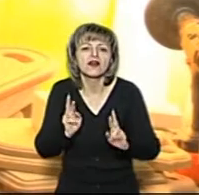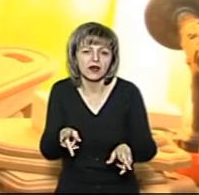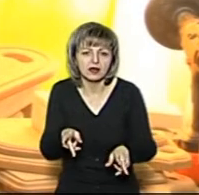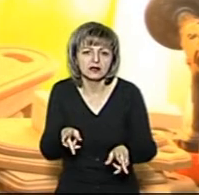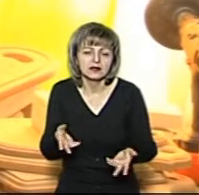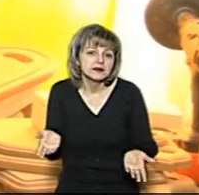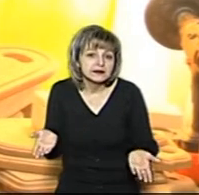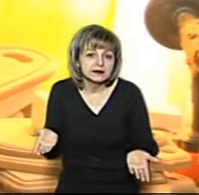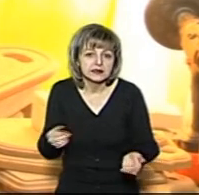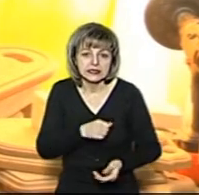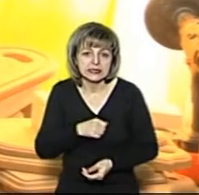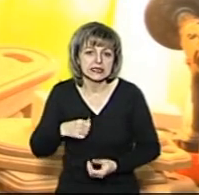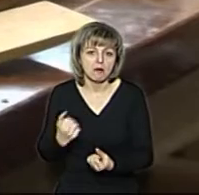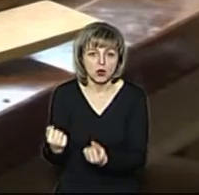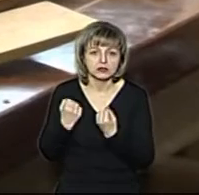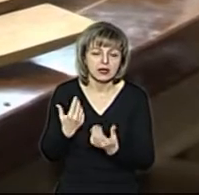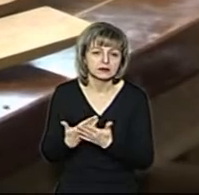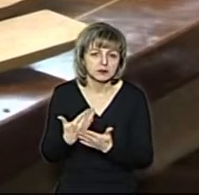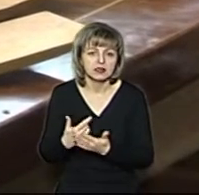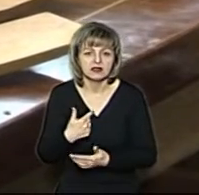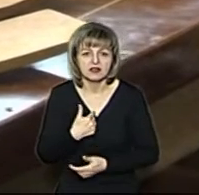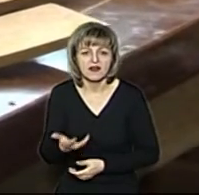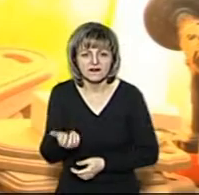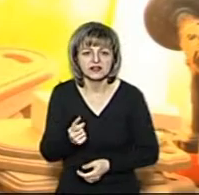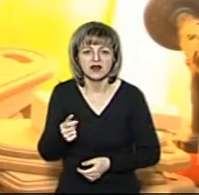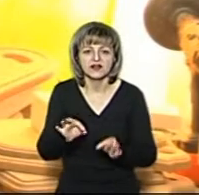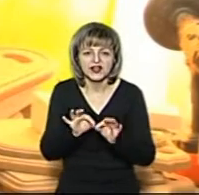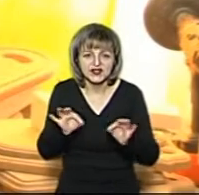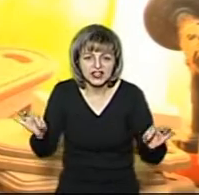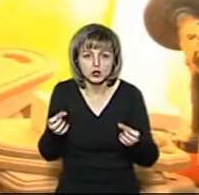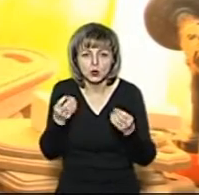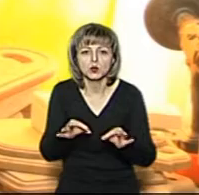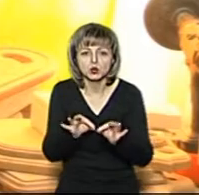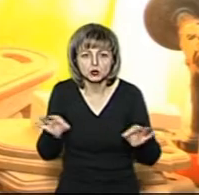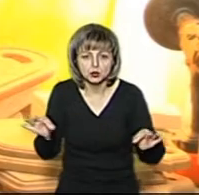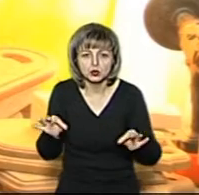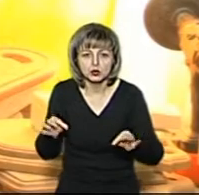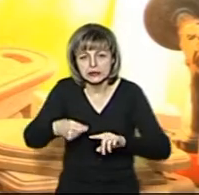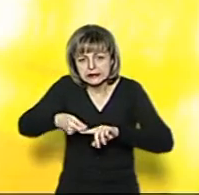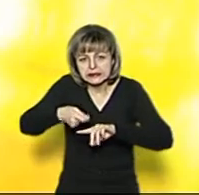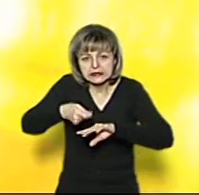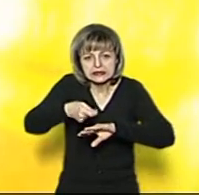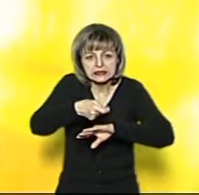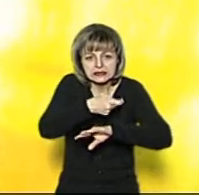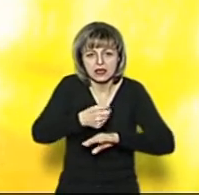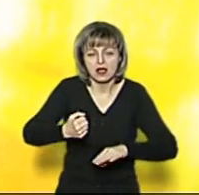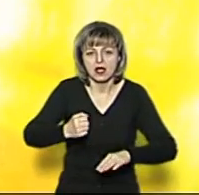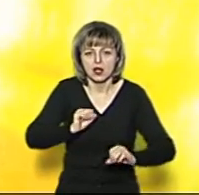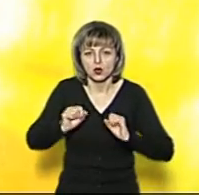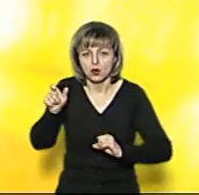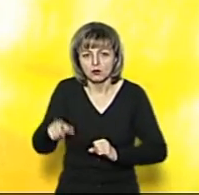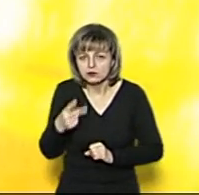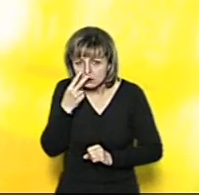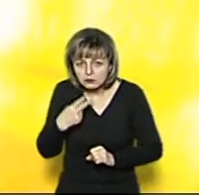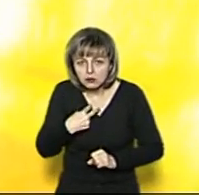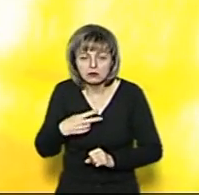ну, самозахист, мабуть. То я взяв нитку, просту нитку, зшив собі пальці. Комбат приїхав, мене одразу